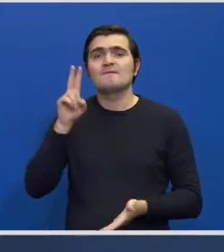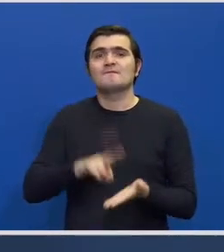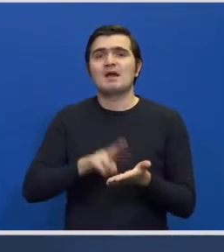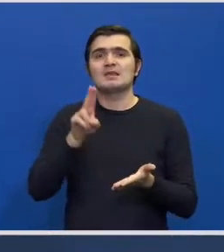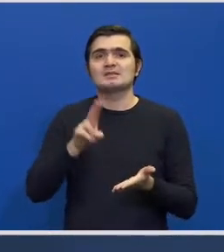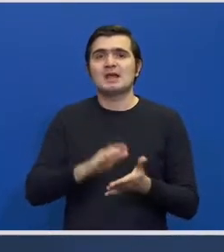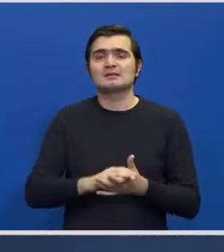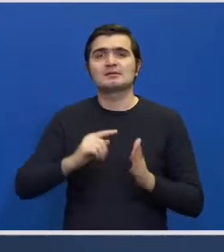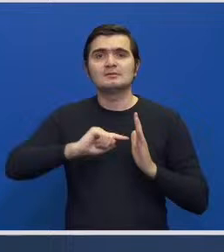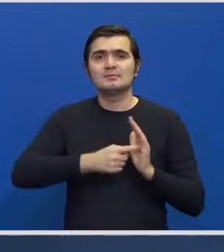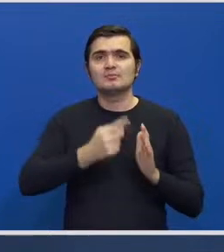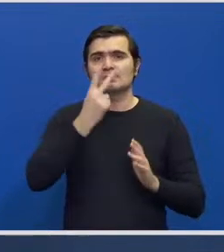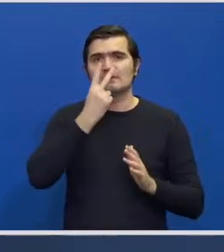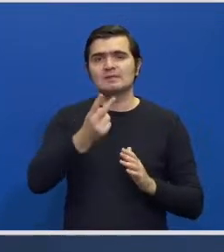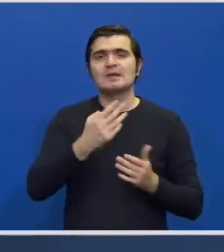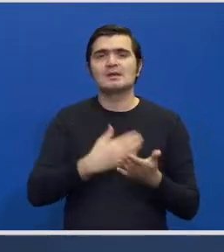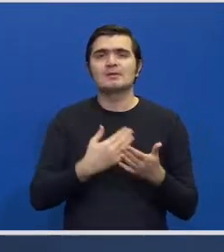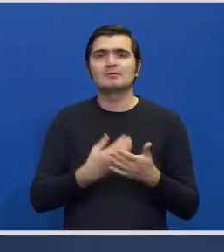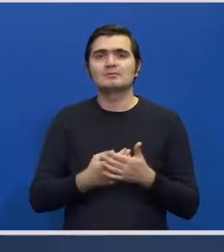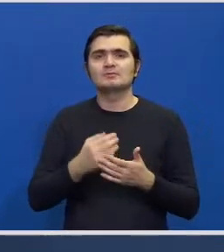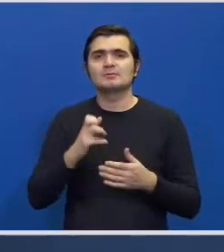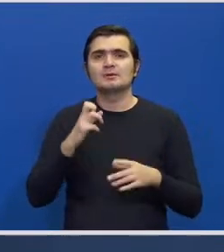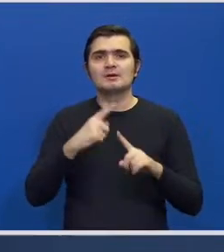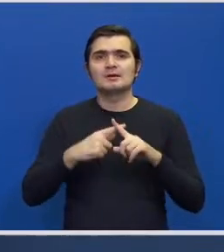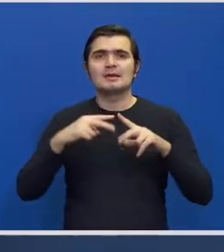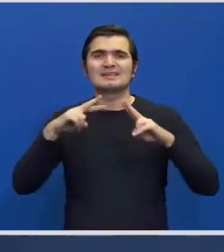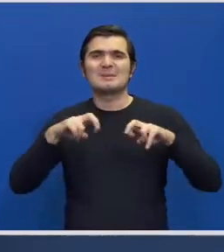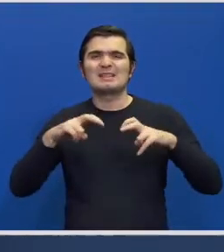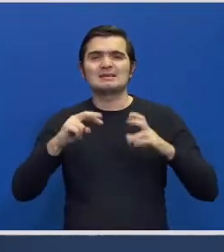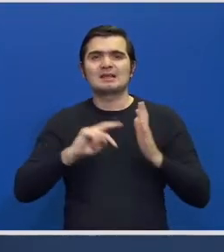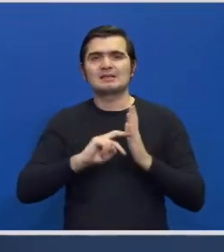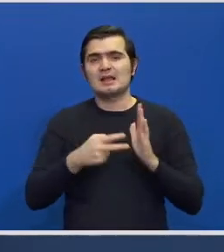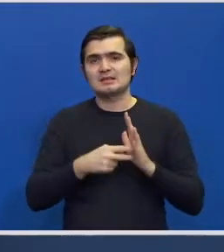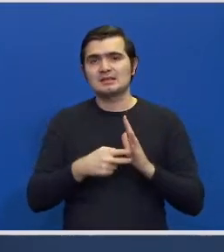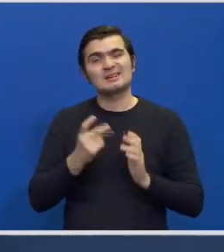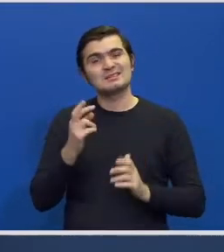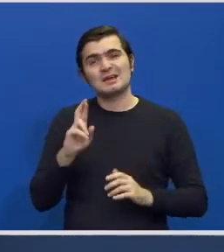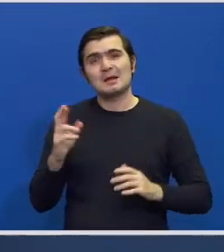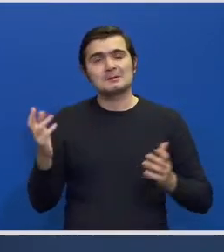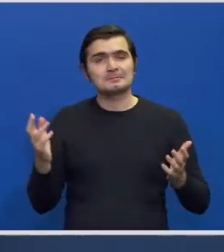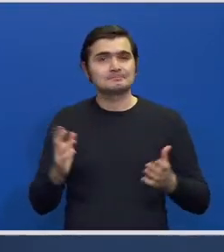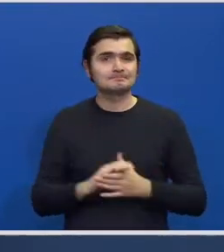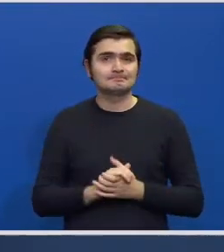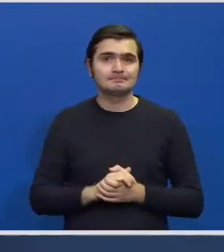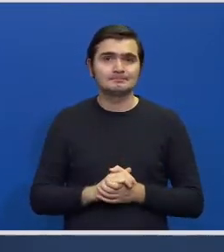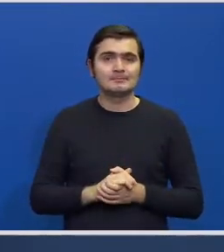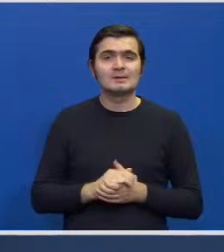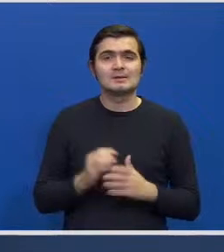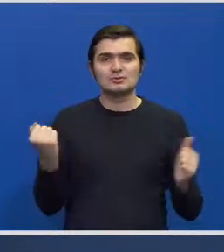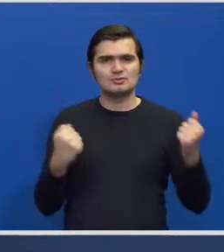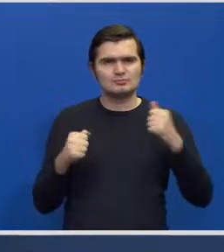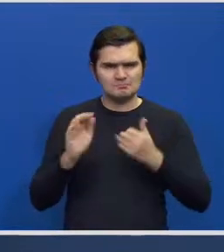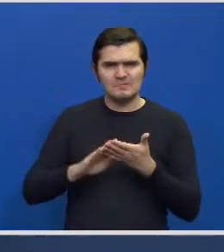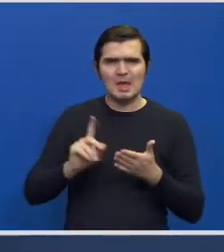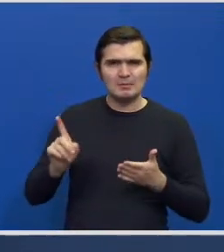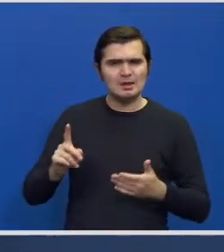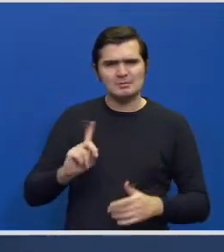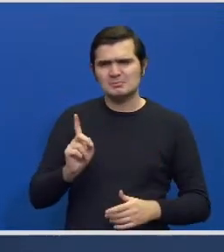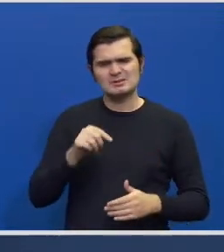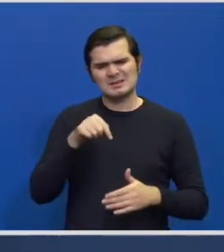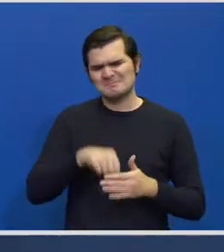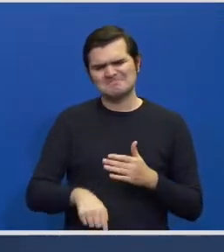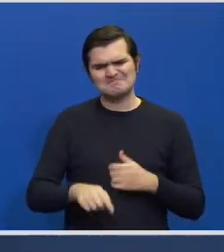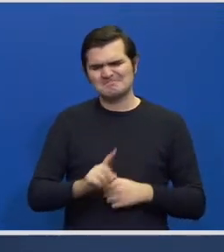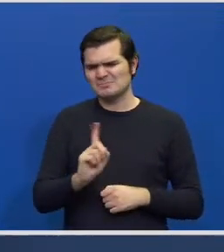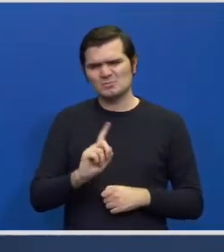care validează din punct de vedere al expertizei tehnice acest lucru și totuși